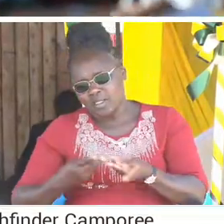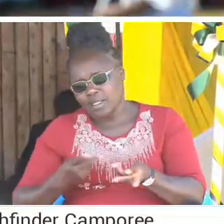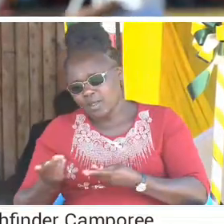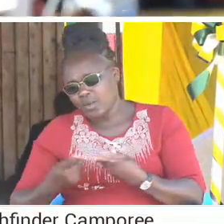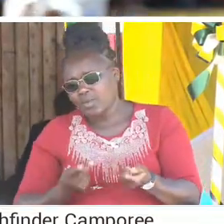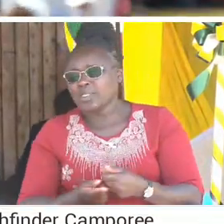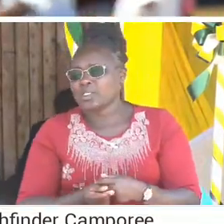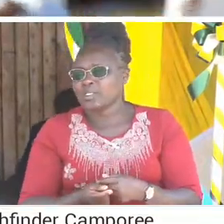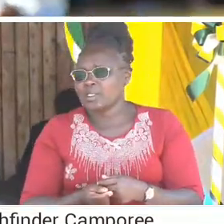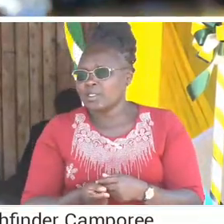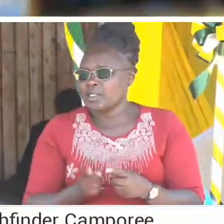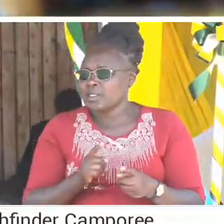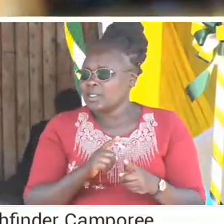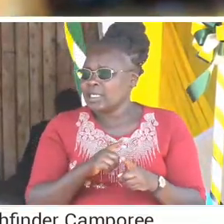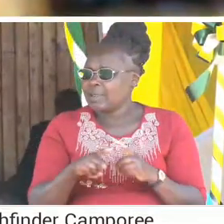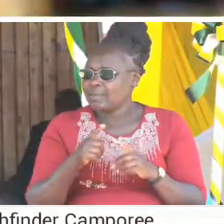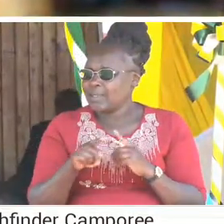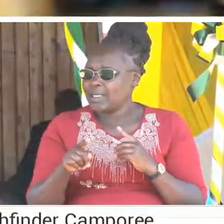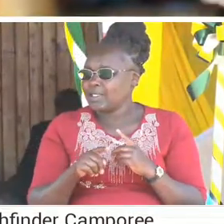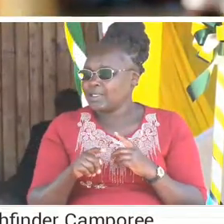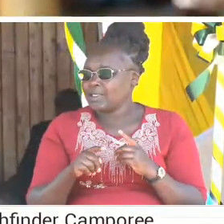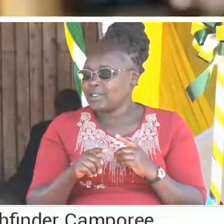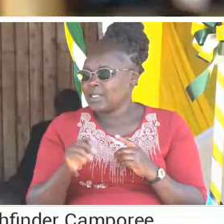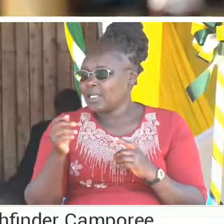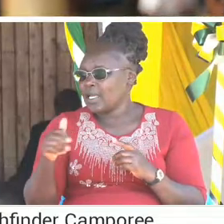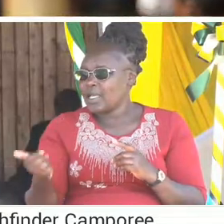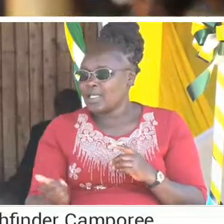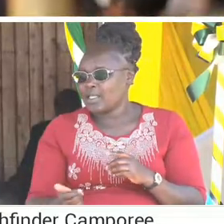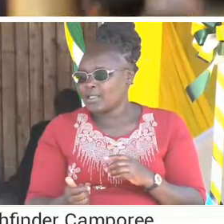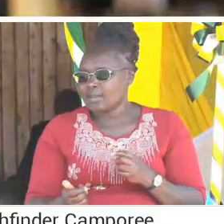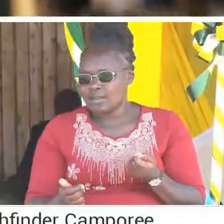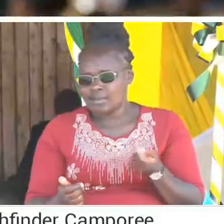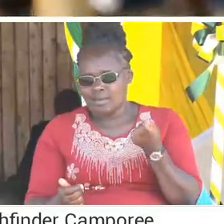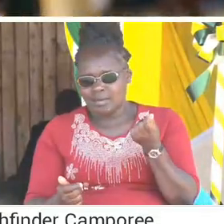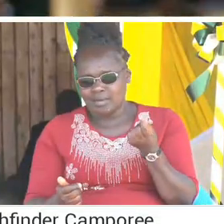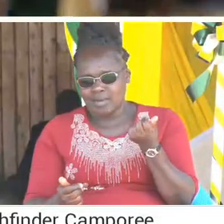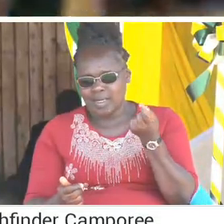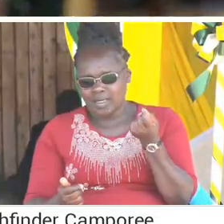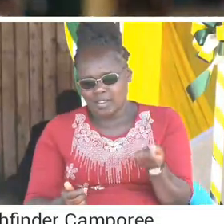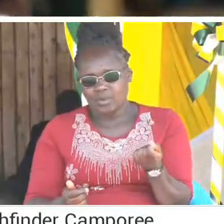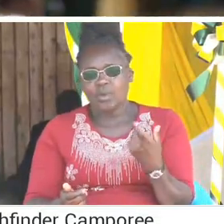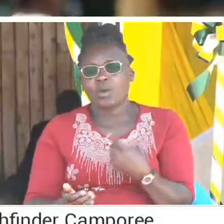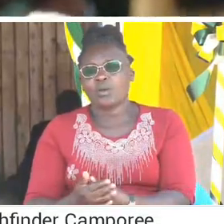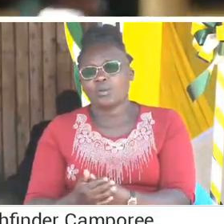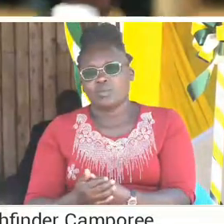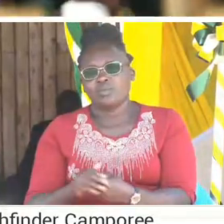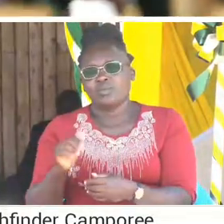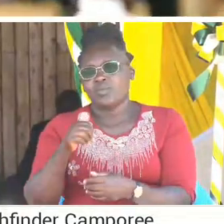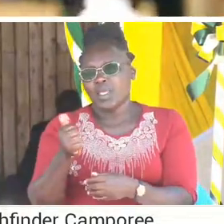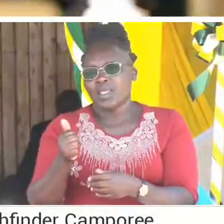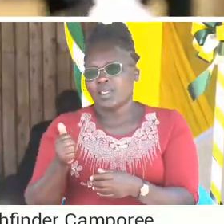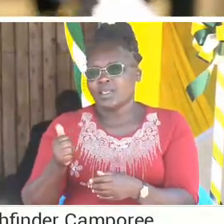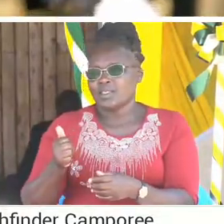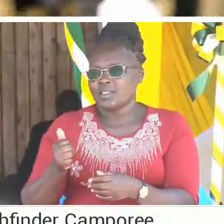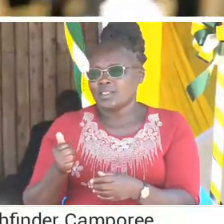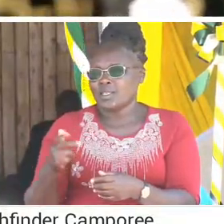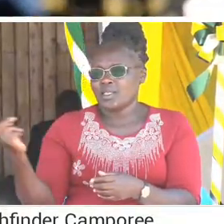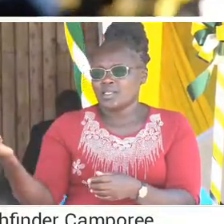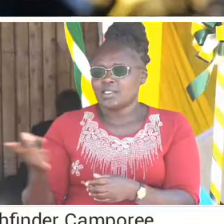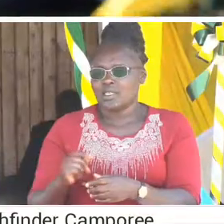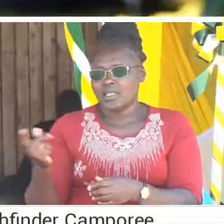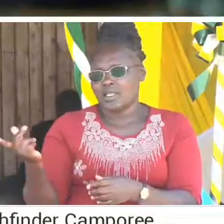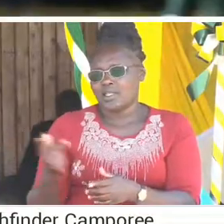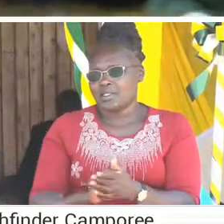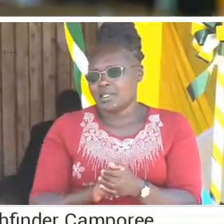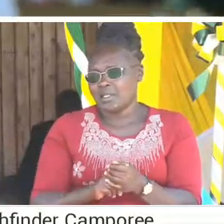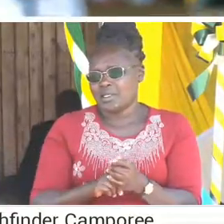anapambana, anapata mshahara. Lakini haoni mshahara unapoenda. Hajengi. Yeye ni nyumba za kugomboa. Nimesikia